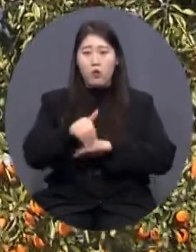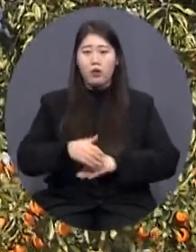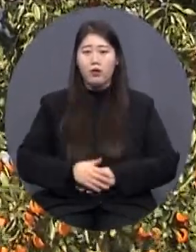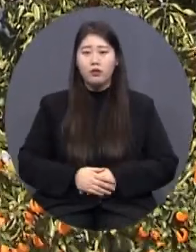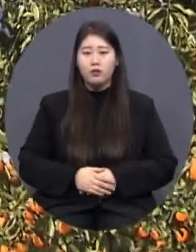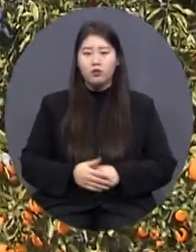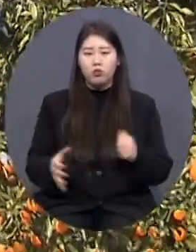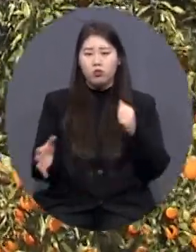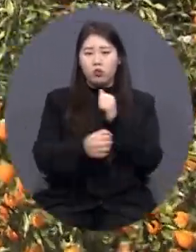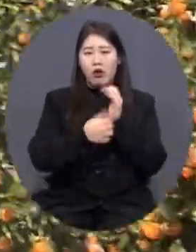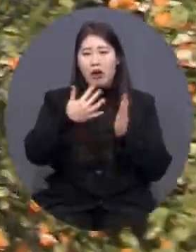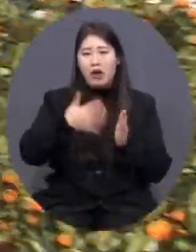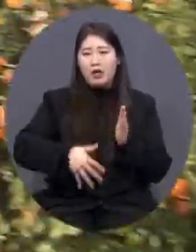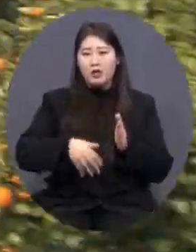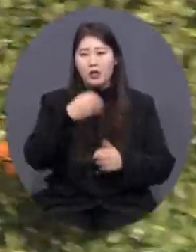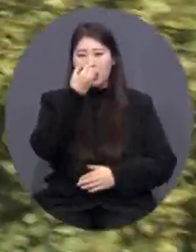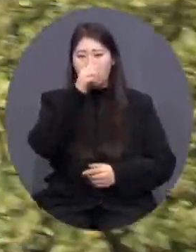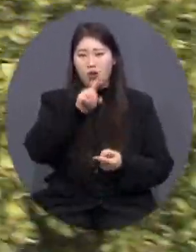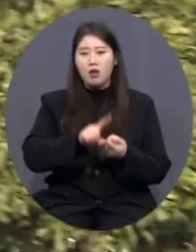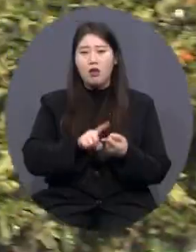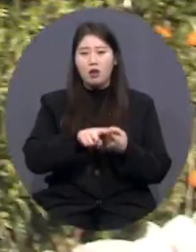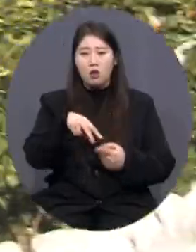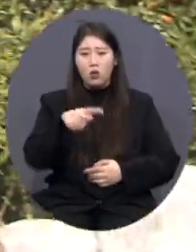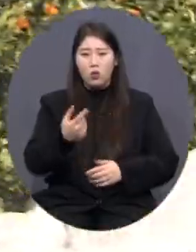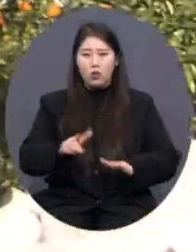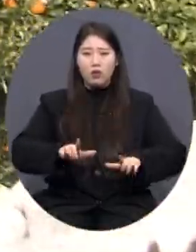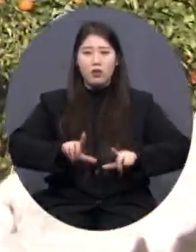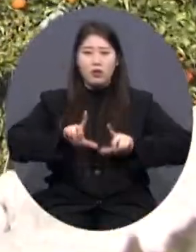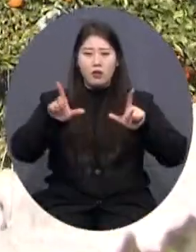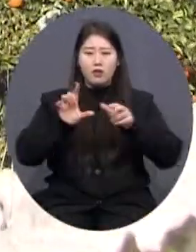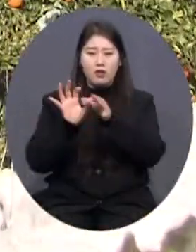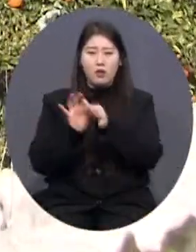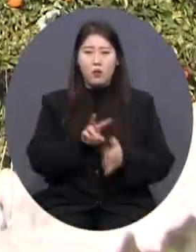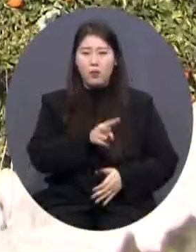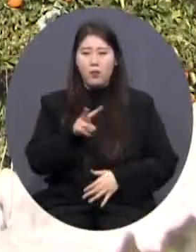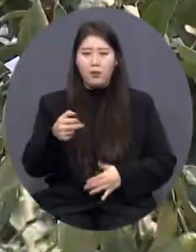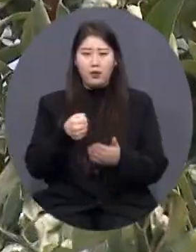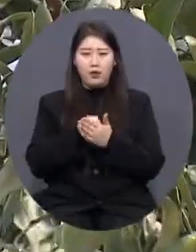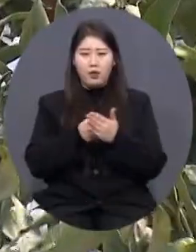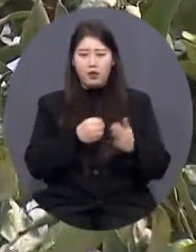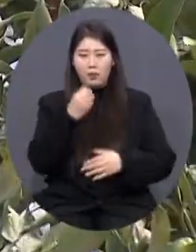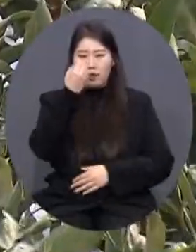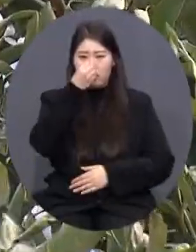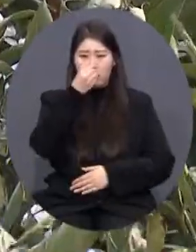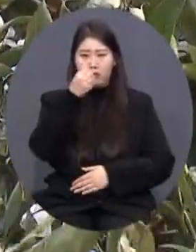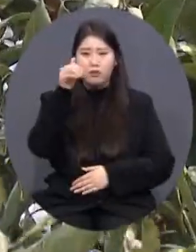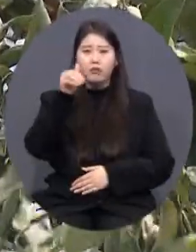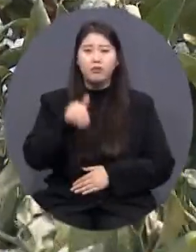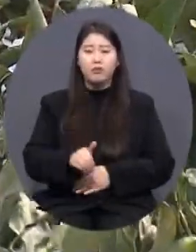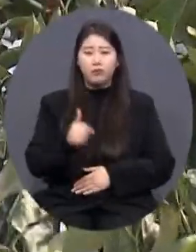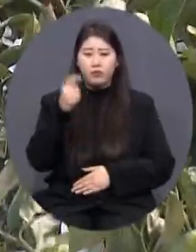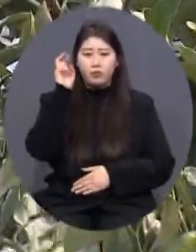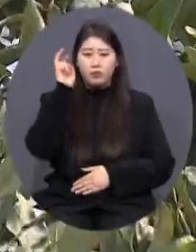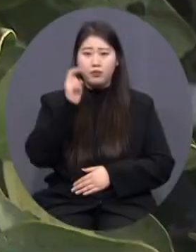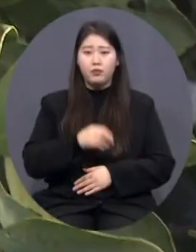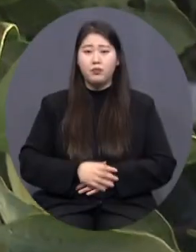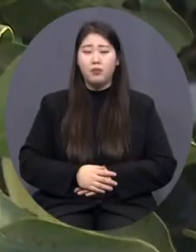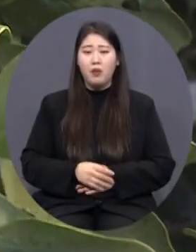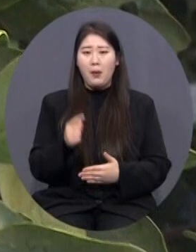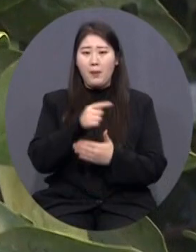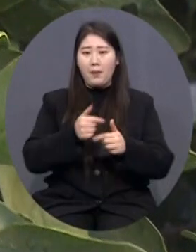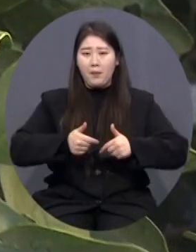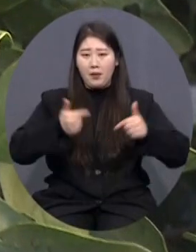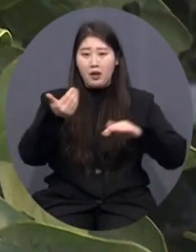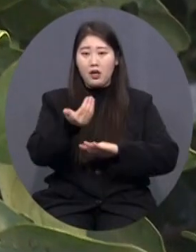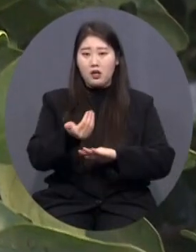못 끝낸 노지 감귤의 경우도 오락가락 날씨에 품질 저하가 우려되고 있습니다. 때문에 피해가 확산되기